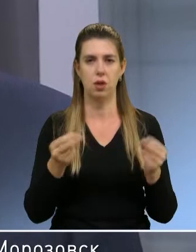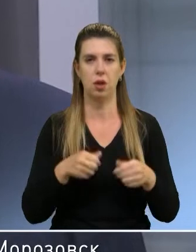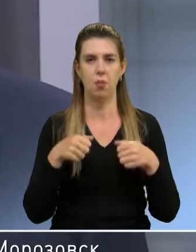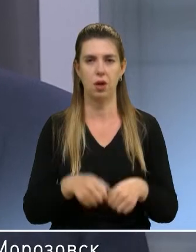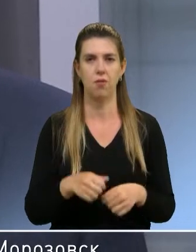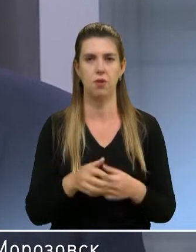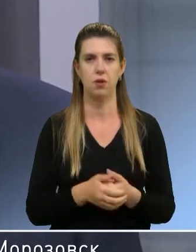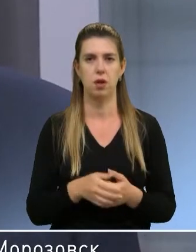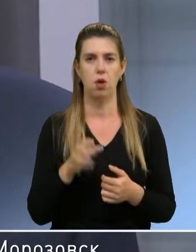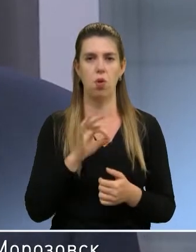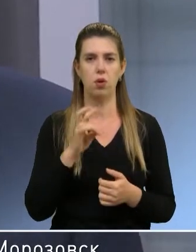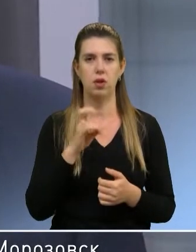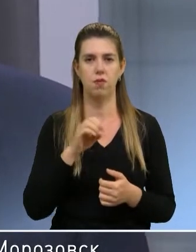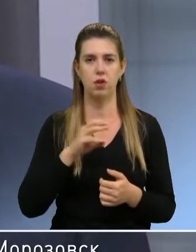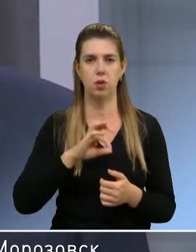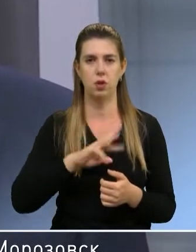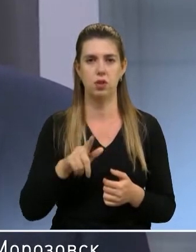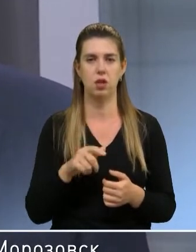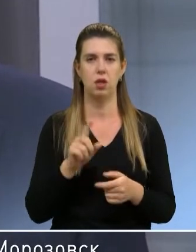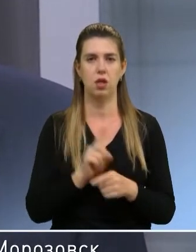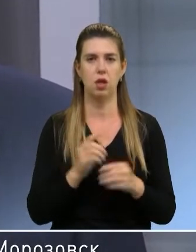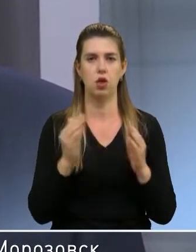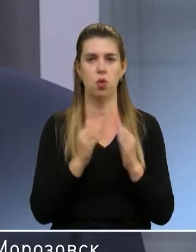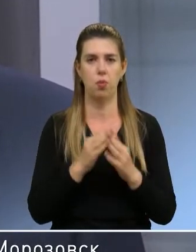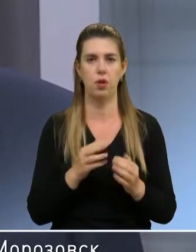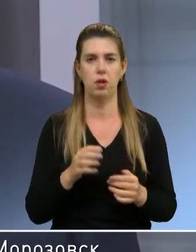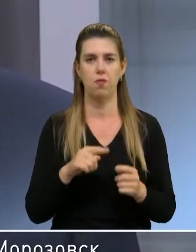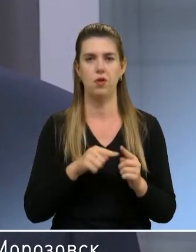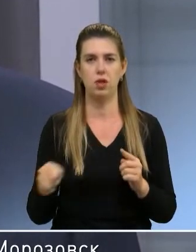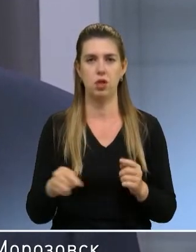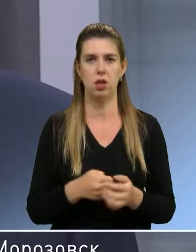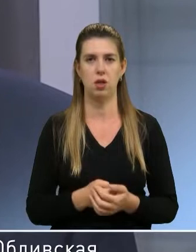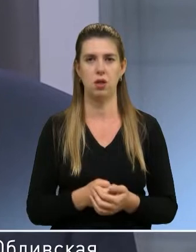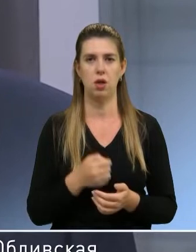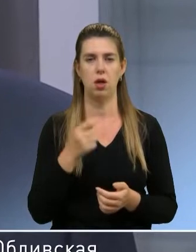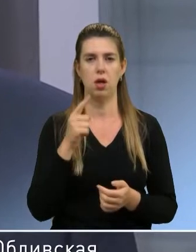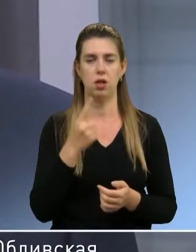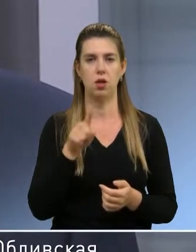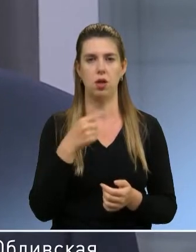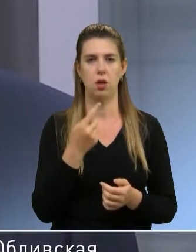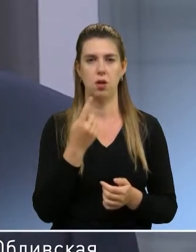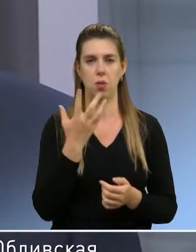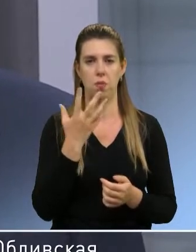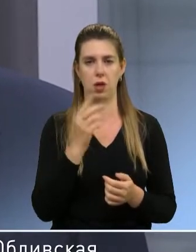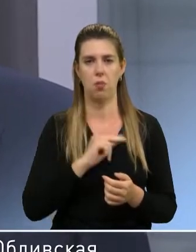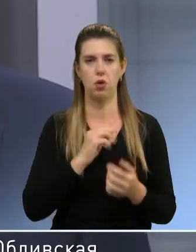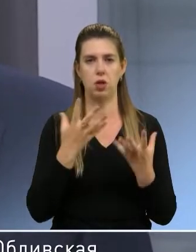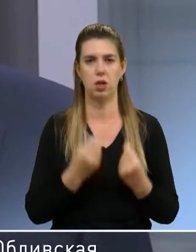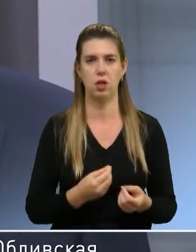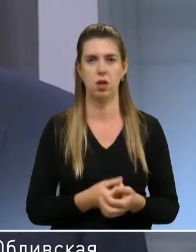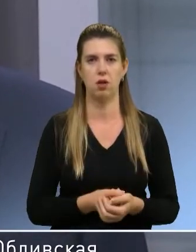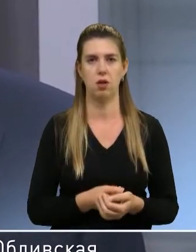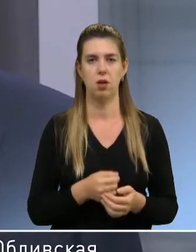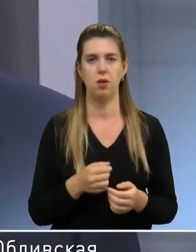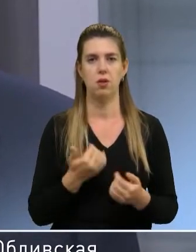объектам недвижимости бытовой производится в течение 1-1,5 рабочих дней. Соответственно, мы